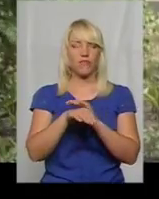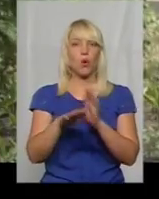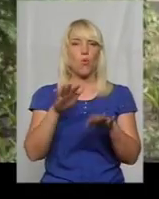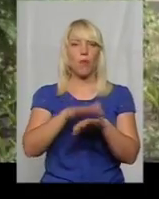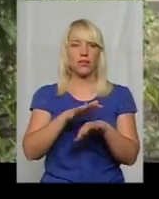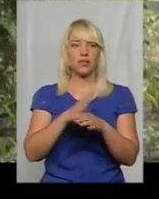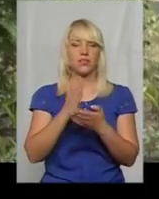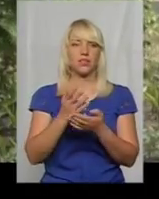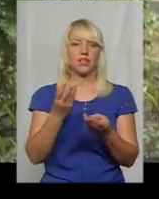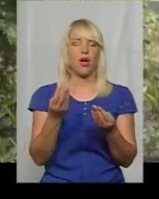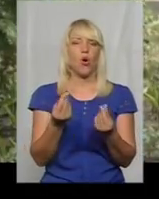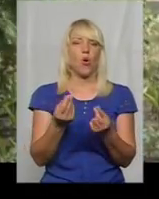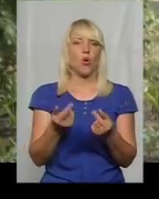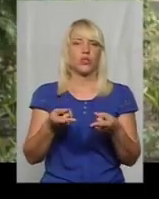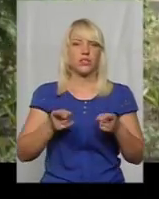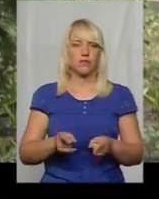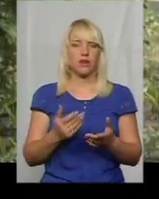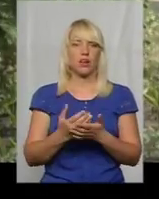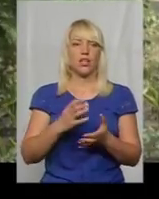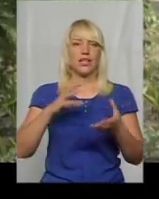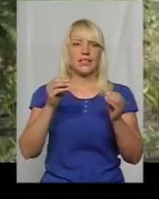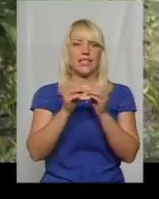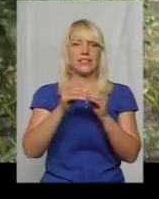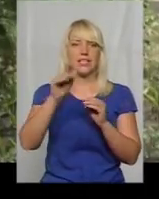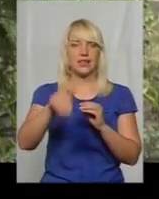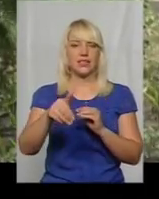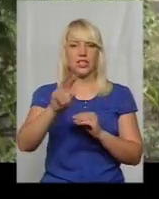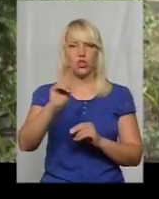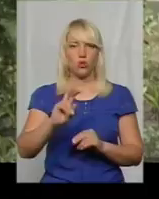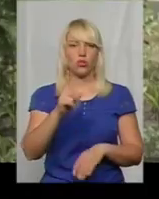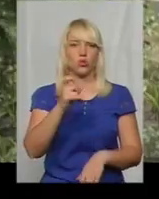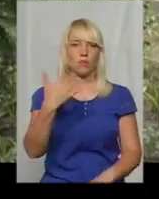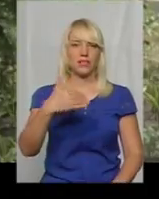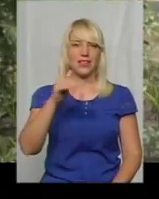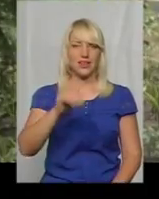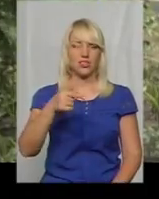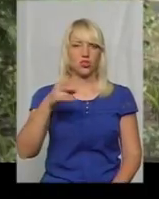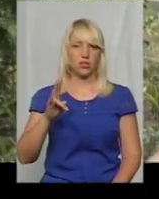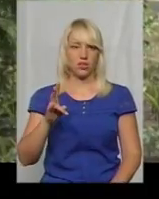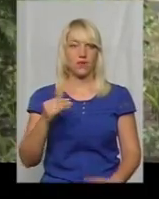кошти, тобто там сума в доларах, 10 тисяч доларів і 150 тисяч гривень.